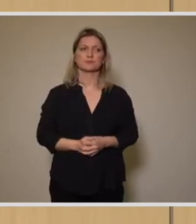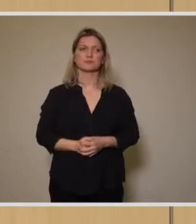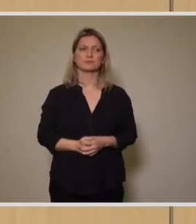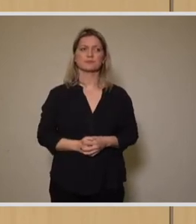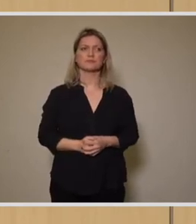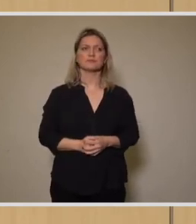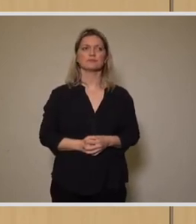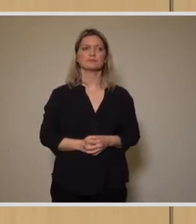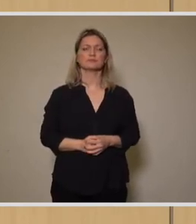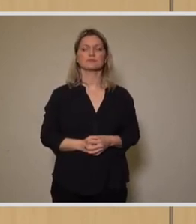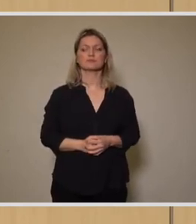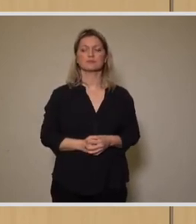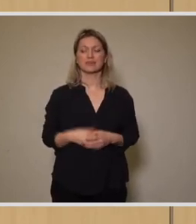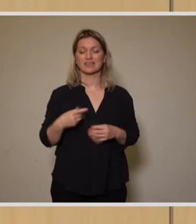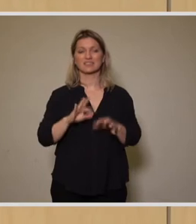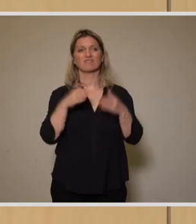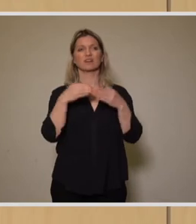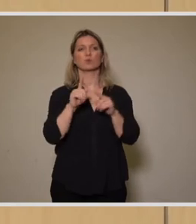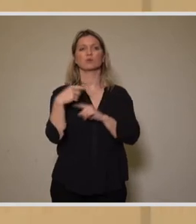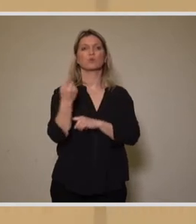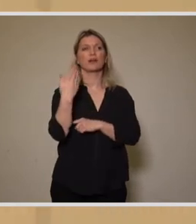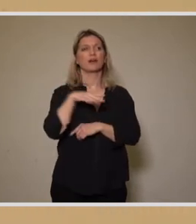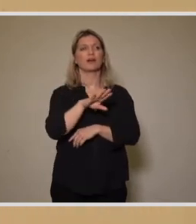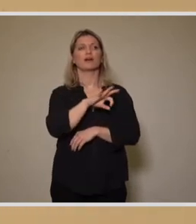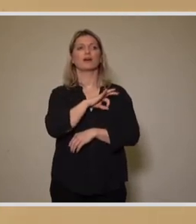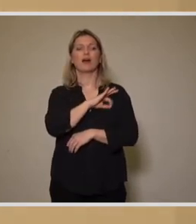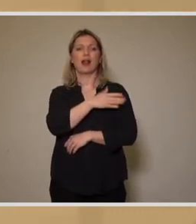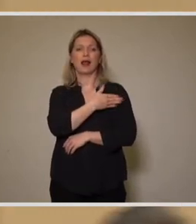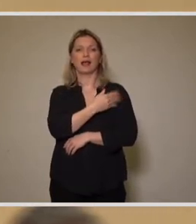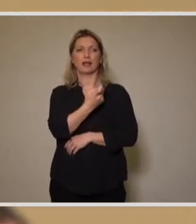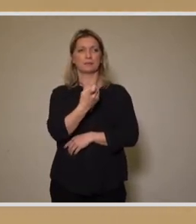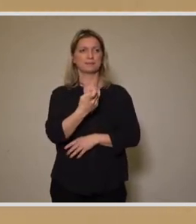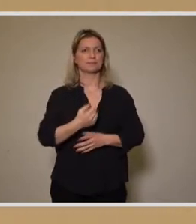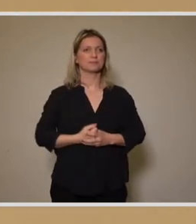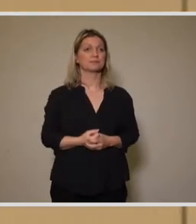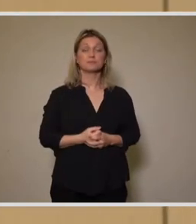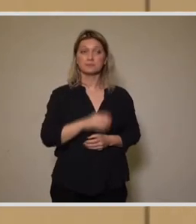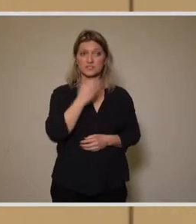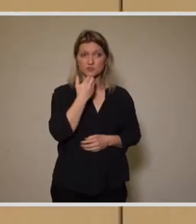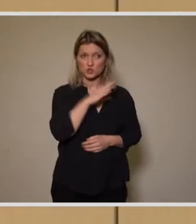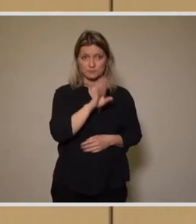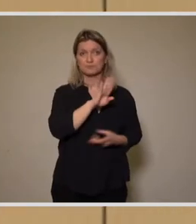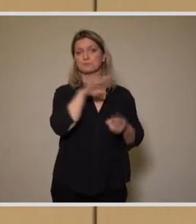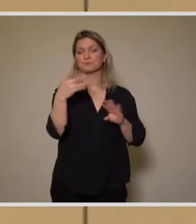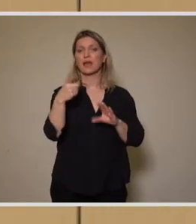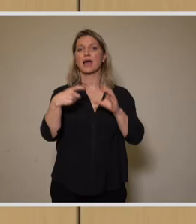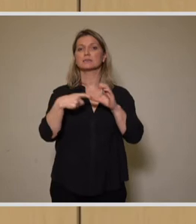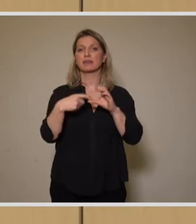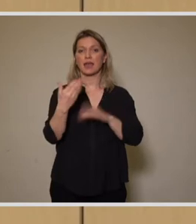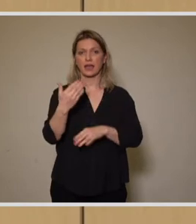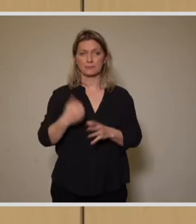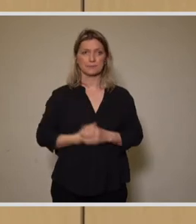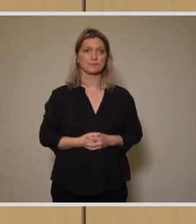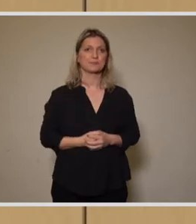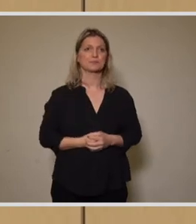In der Fraktionsrunde Die Linke, zurzeit nicht. SPD-Fraktion,